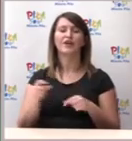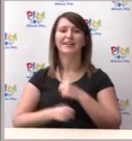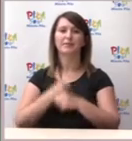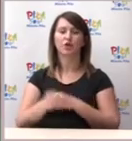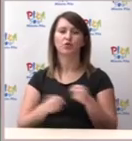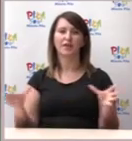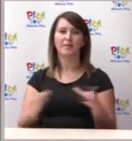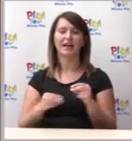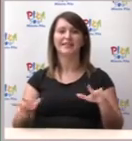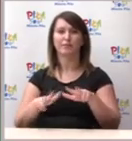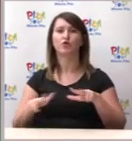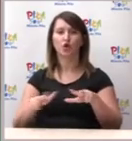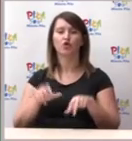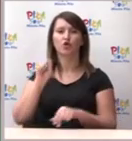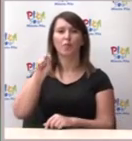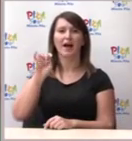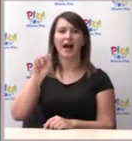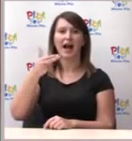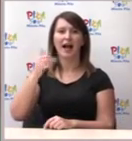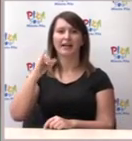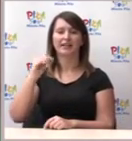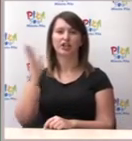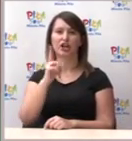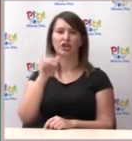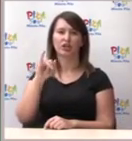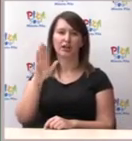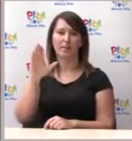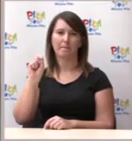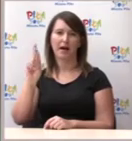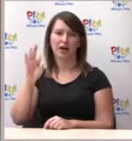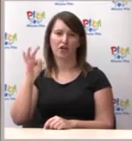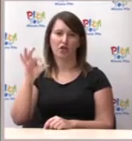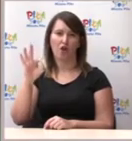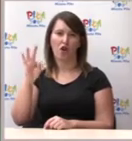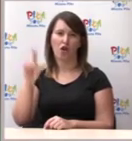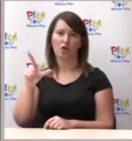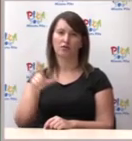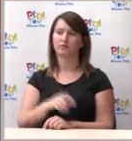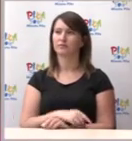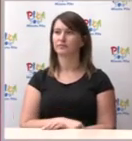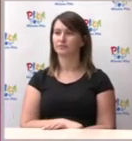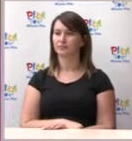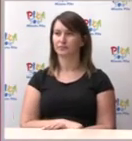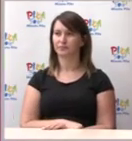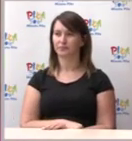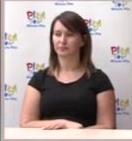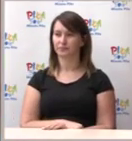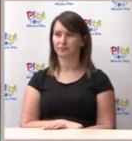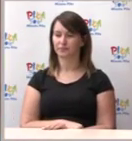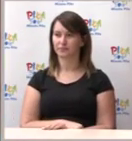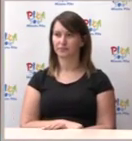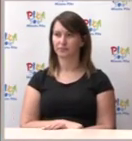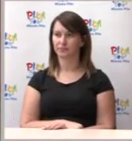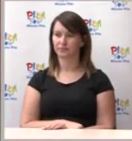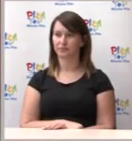dla nas wielkim darem, takim jakim darem była dla nas Agnieszka i ta fundacja, z którą wielu z Państwa razem